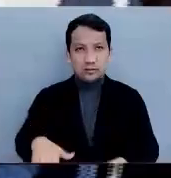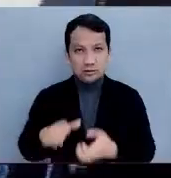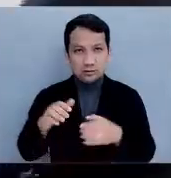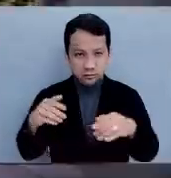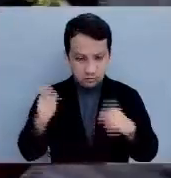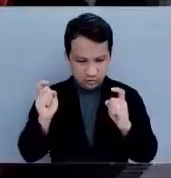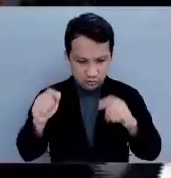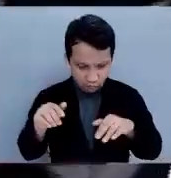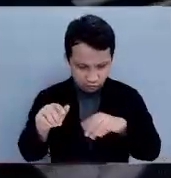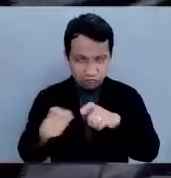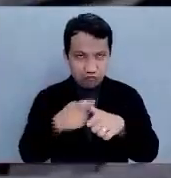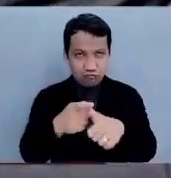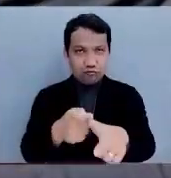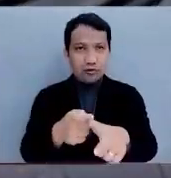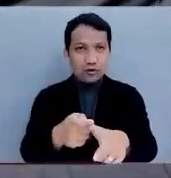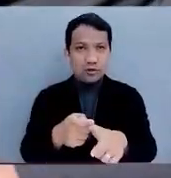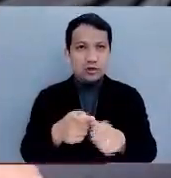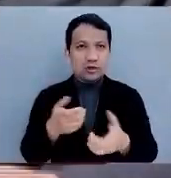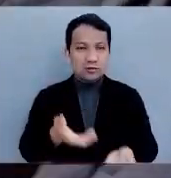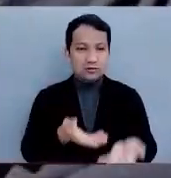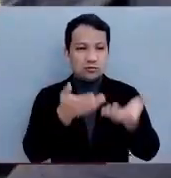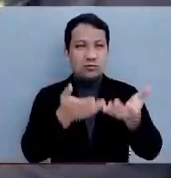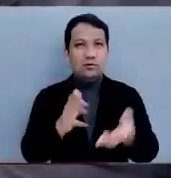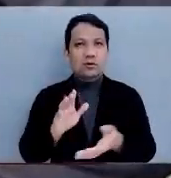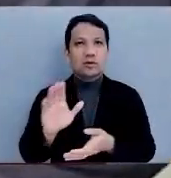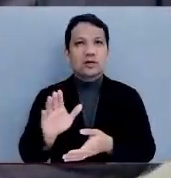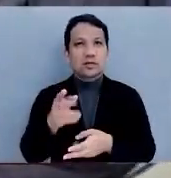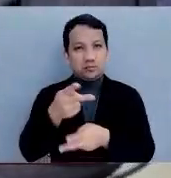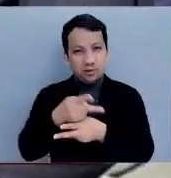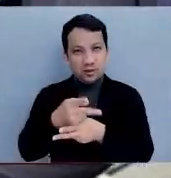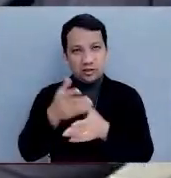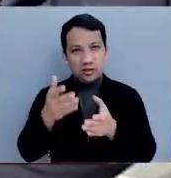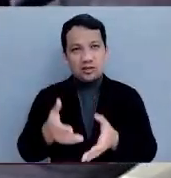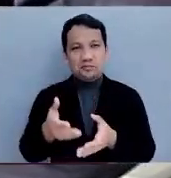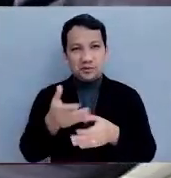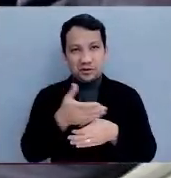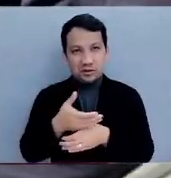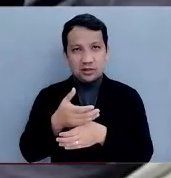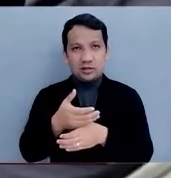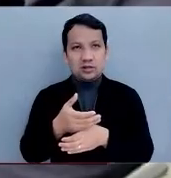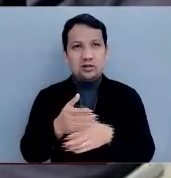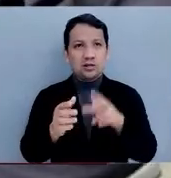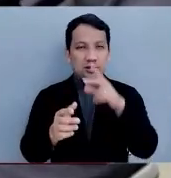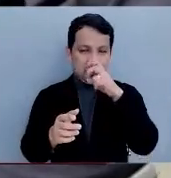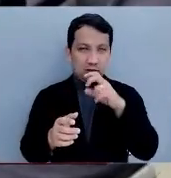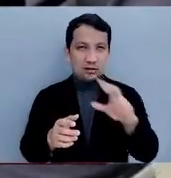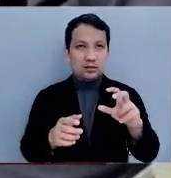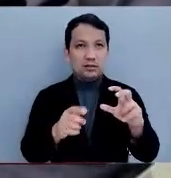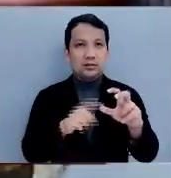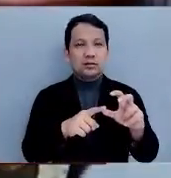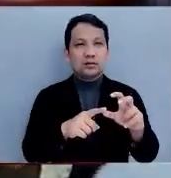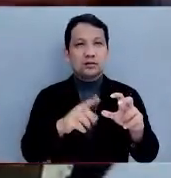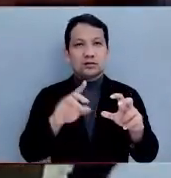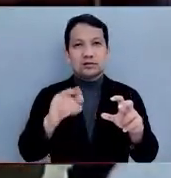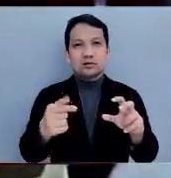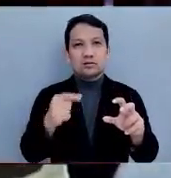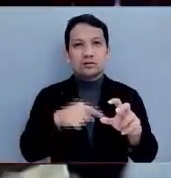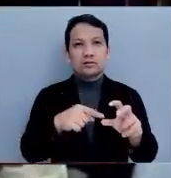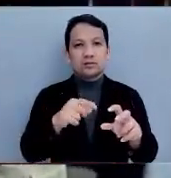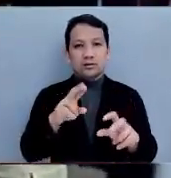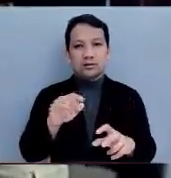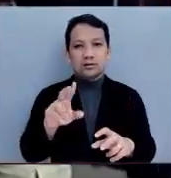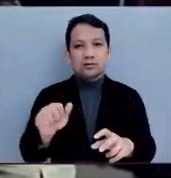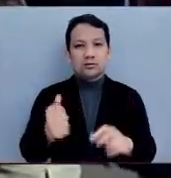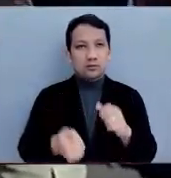line. Siyempre, sinicheer sila ng kanilang fur parents. Sa huli, ang 3-year-old adopted doxy na si Ruby